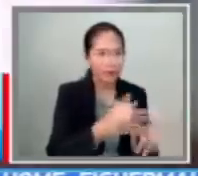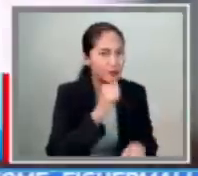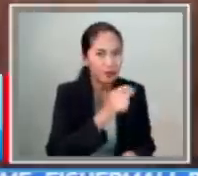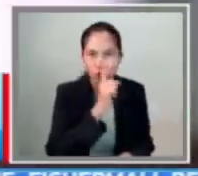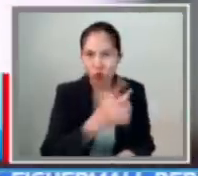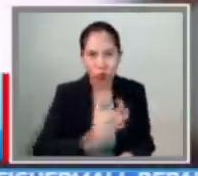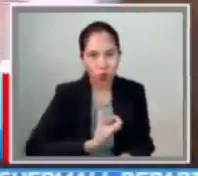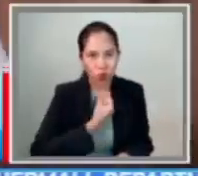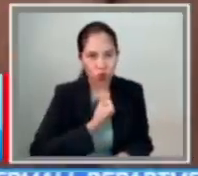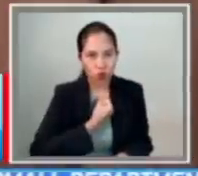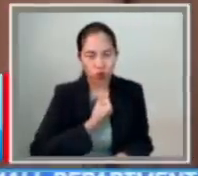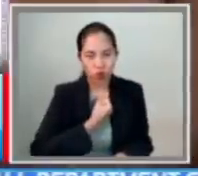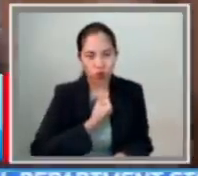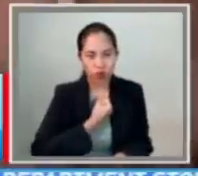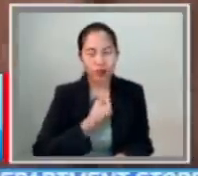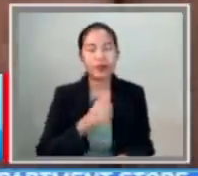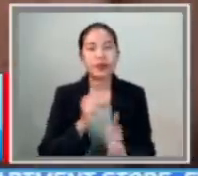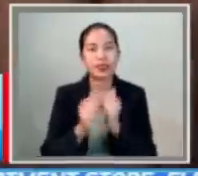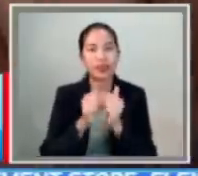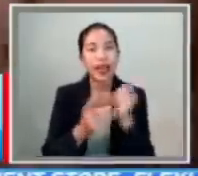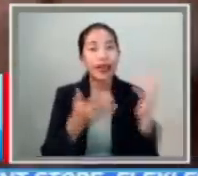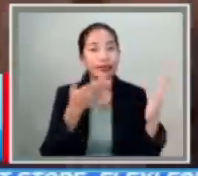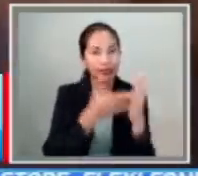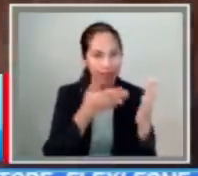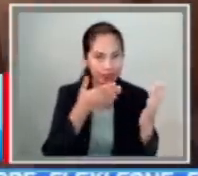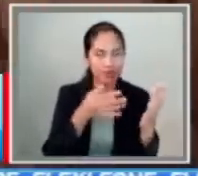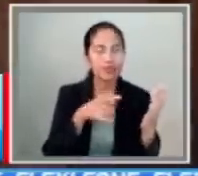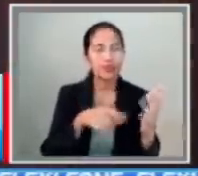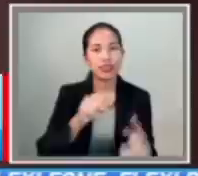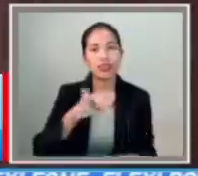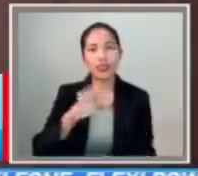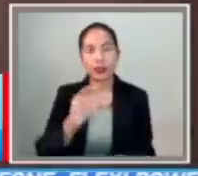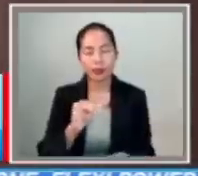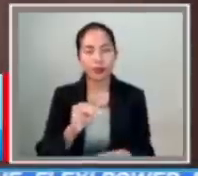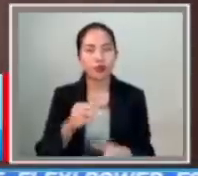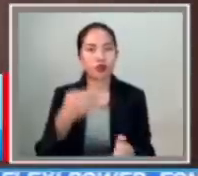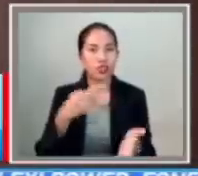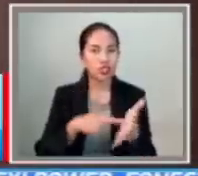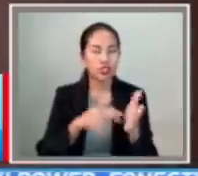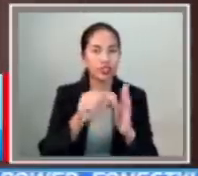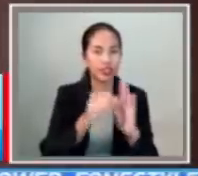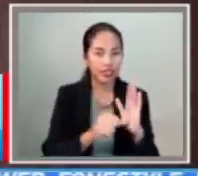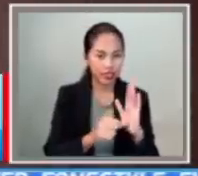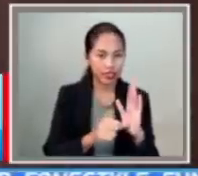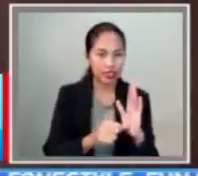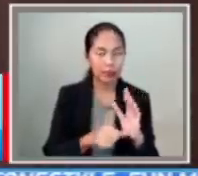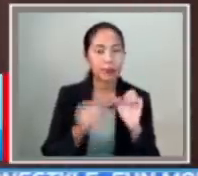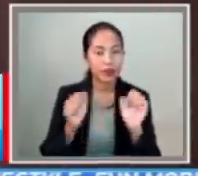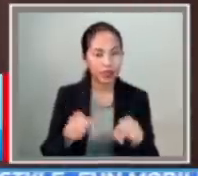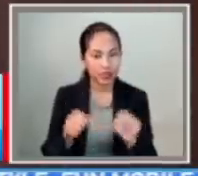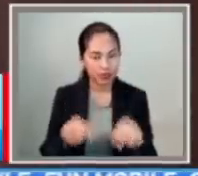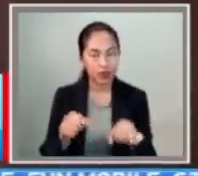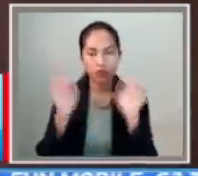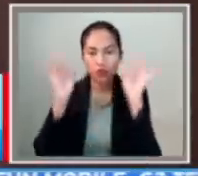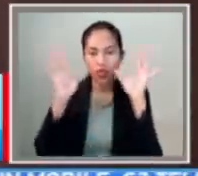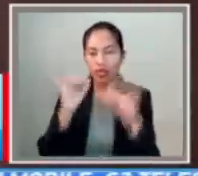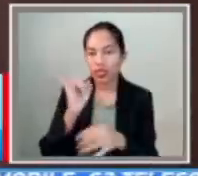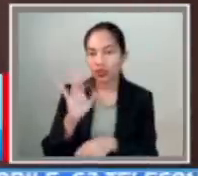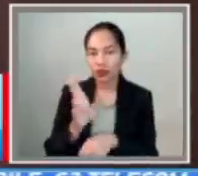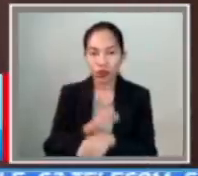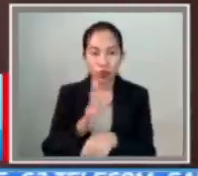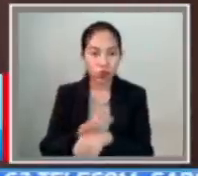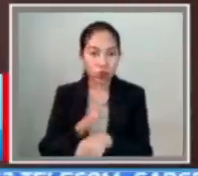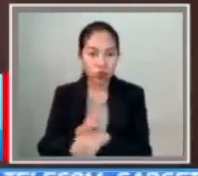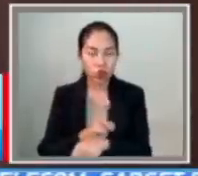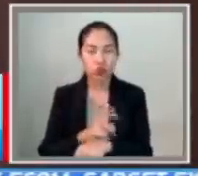na paglabag po ha, sa SIM Registration Act. Posible rin daw mapahama kung sakaling gagamit ng e-wallet